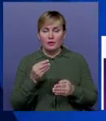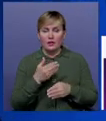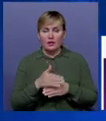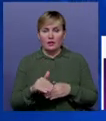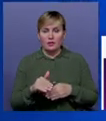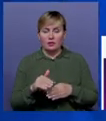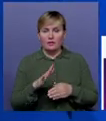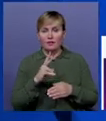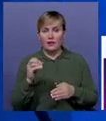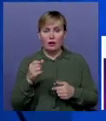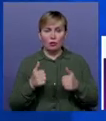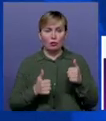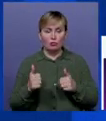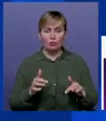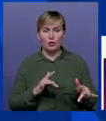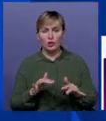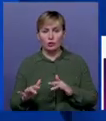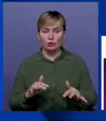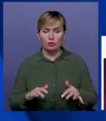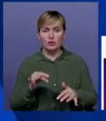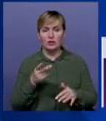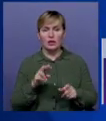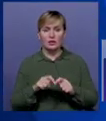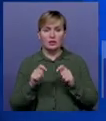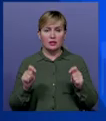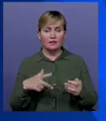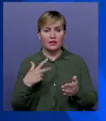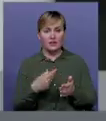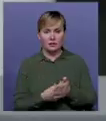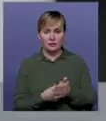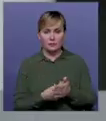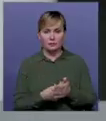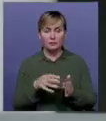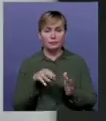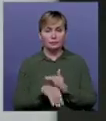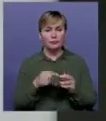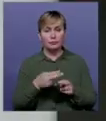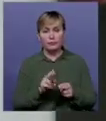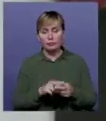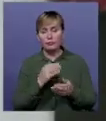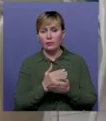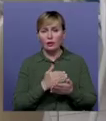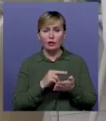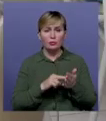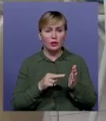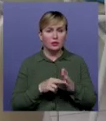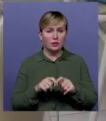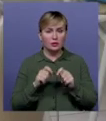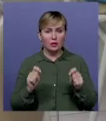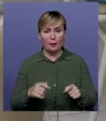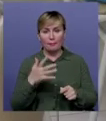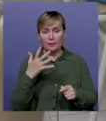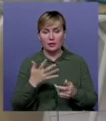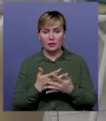вне конкурсных процедур для создания вакцины. В рамках данной программы планируется создание 5